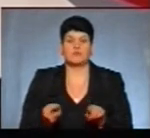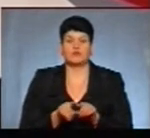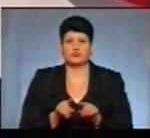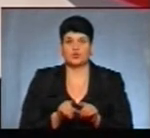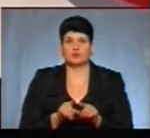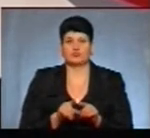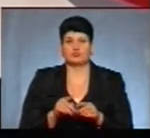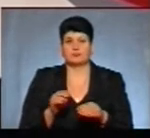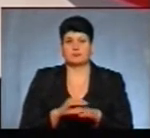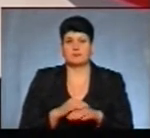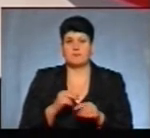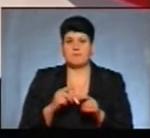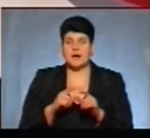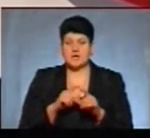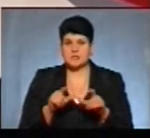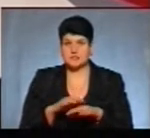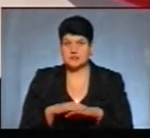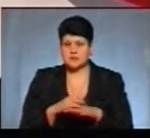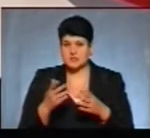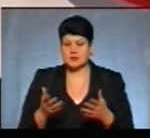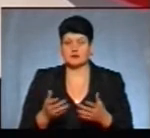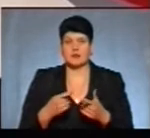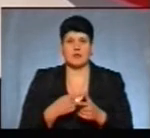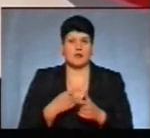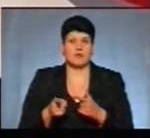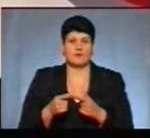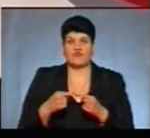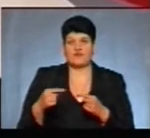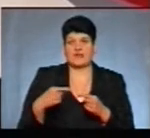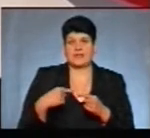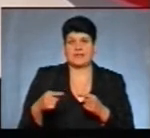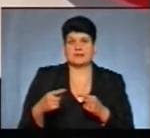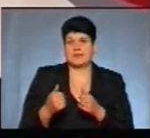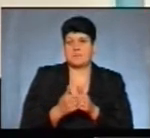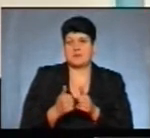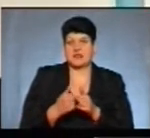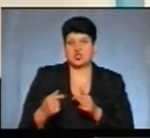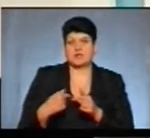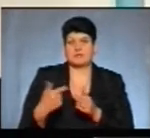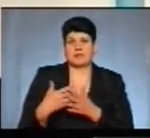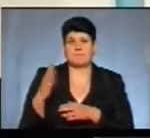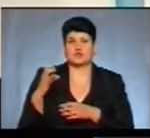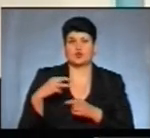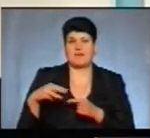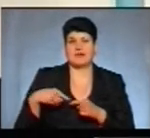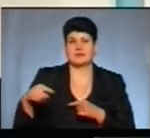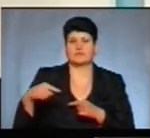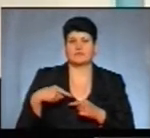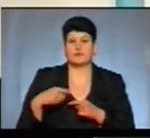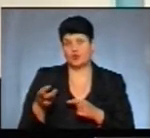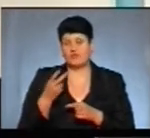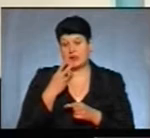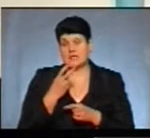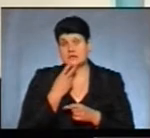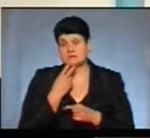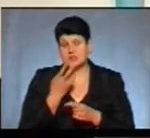самому супермаркеті, або визначають навіть відстань, не приближатися на 500 метрів. Ну, воно виглядає смішно, але з